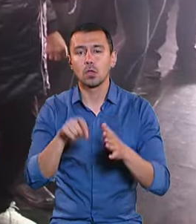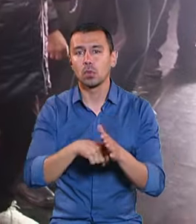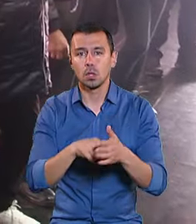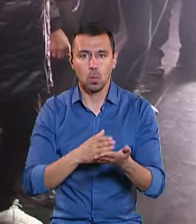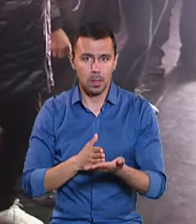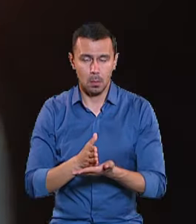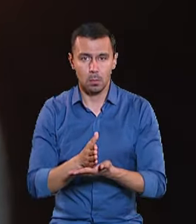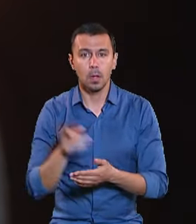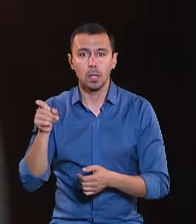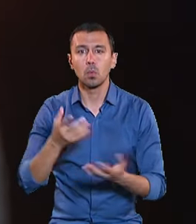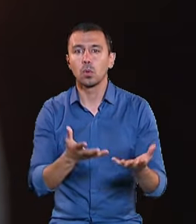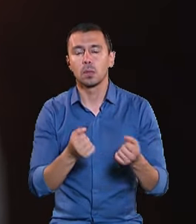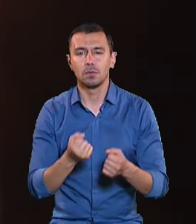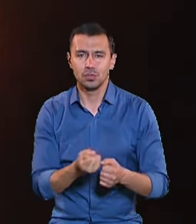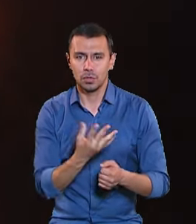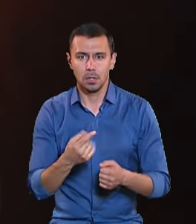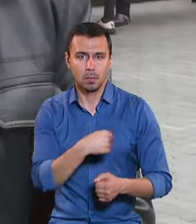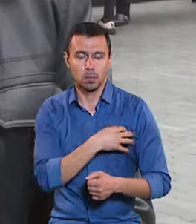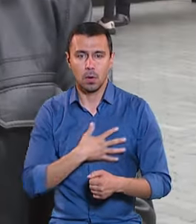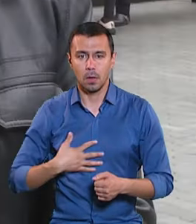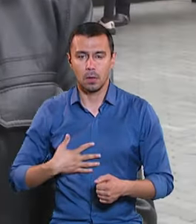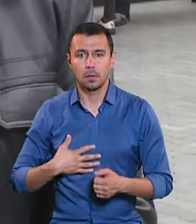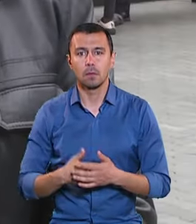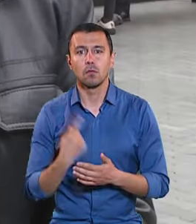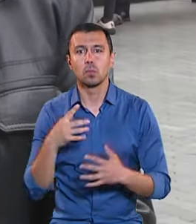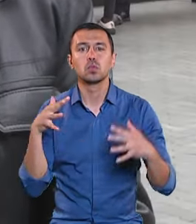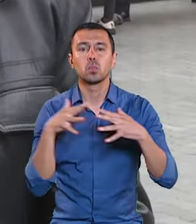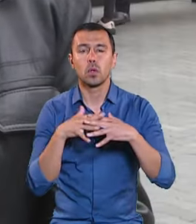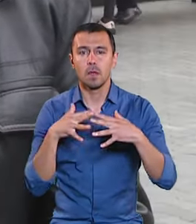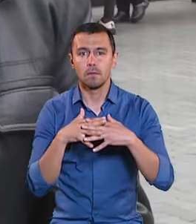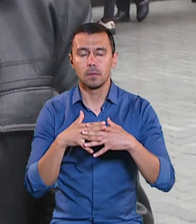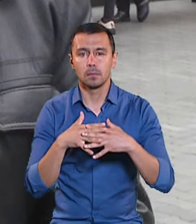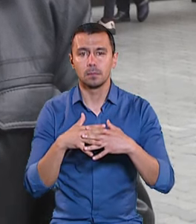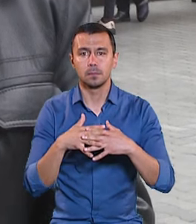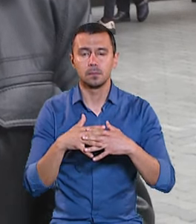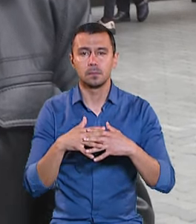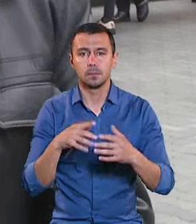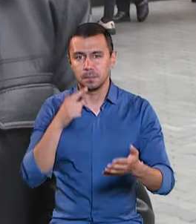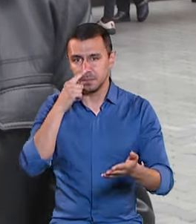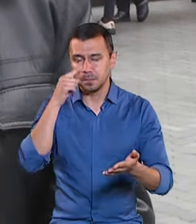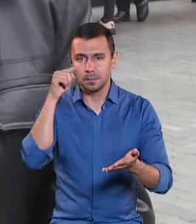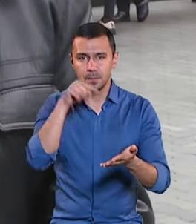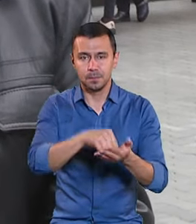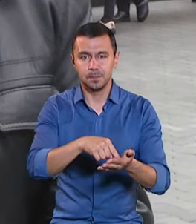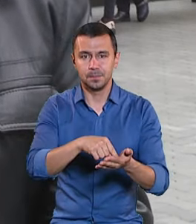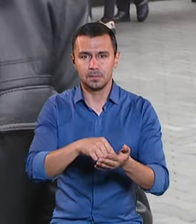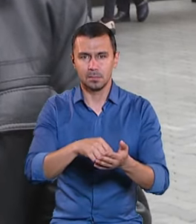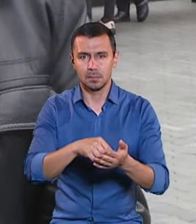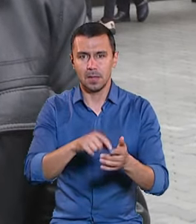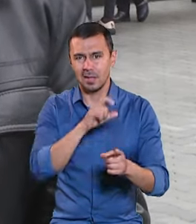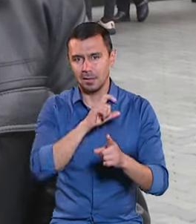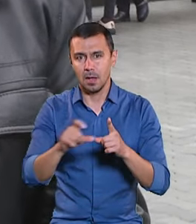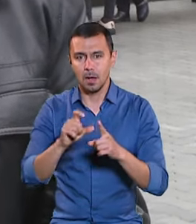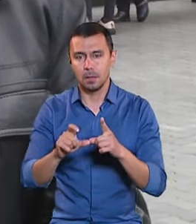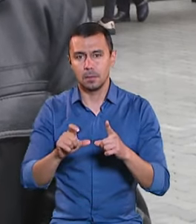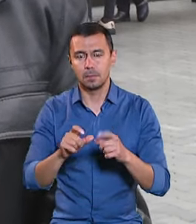Донецькому напрямку. Там отримав численні поранення. В одному з боїв прилетів снаряд, ну,